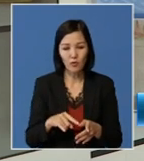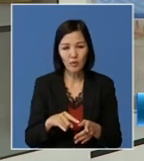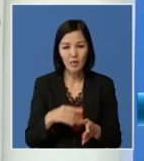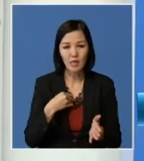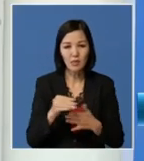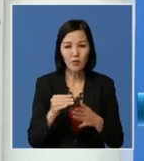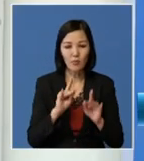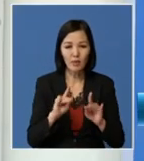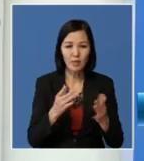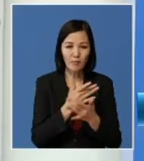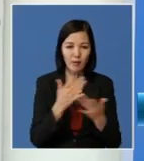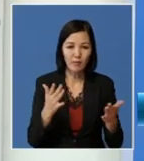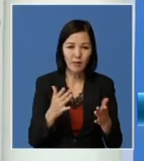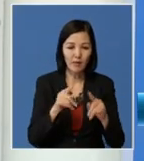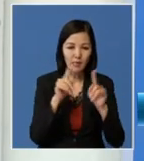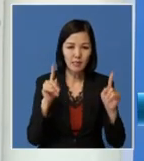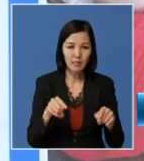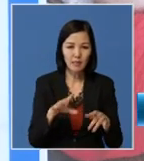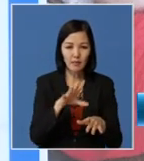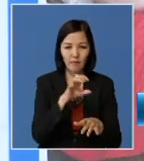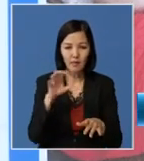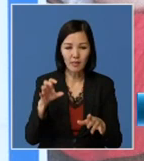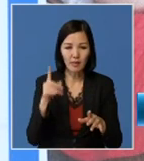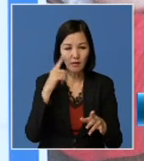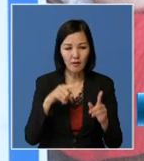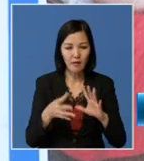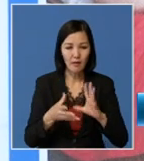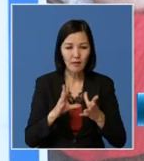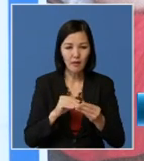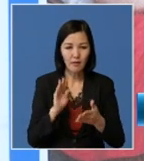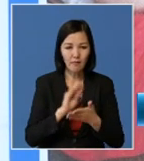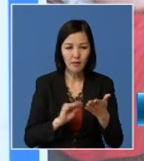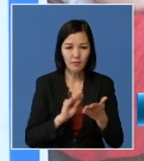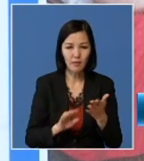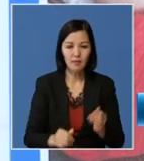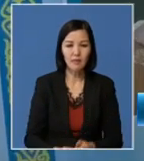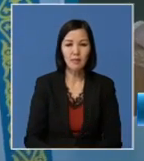закупили мебель. А на стене стенд с фотографией и биографией земляка-защитника.